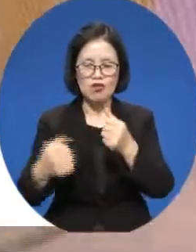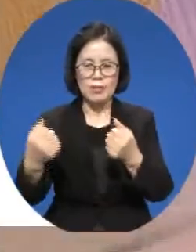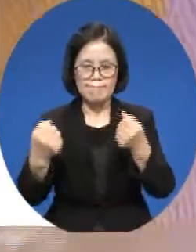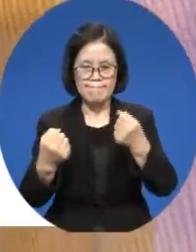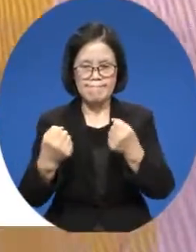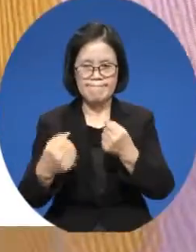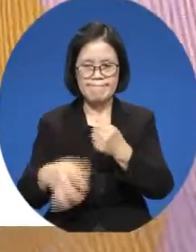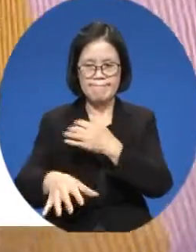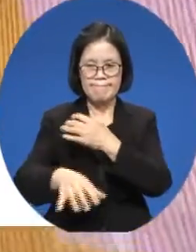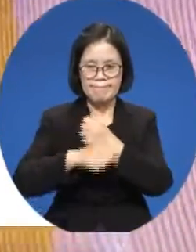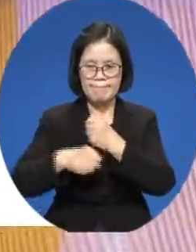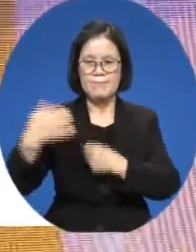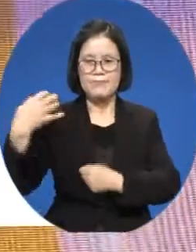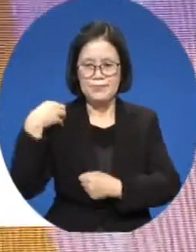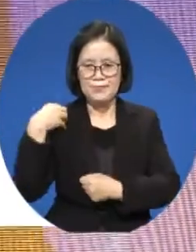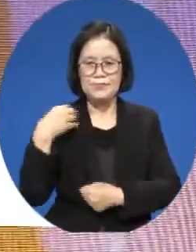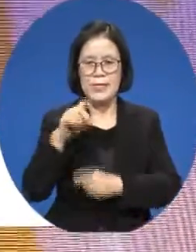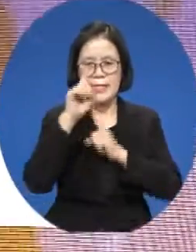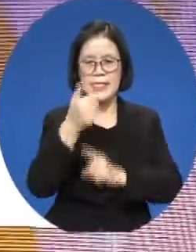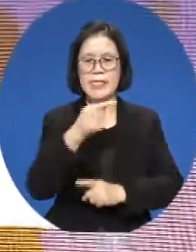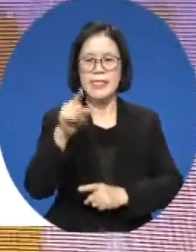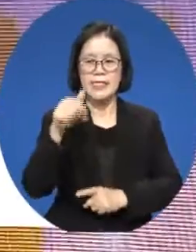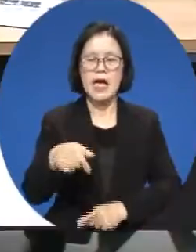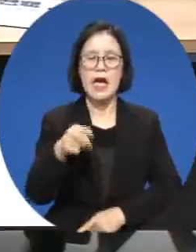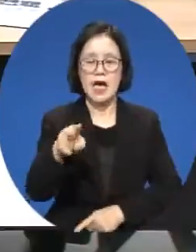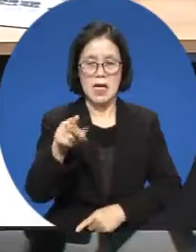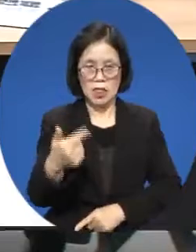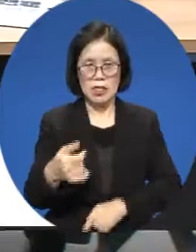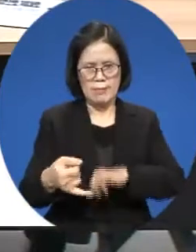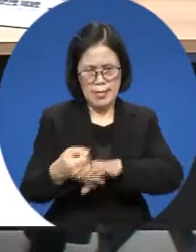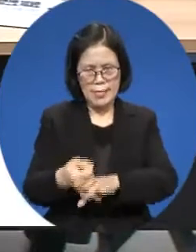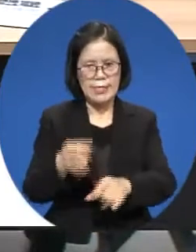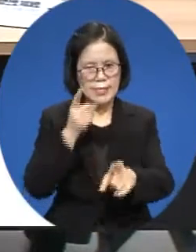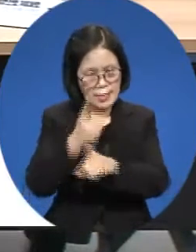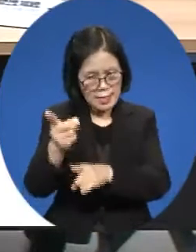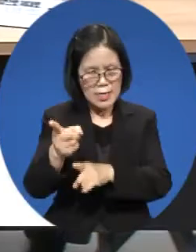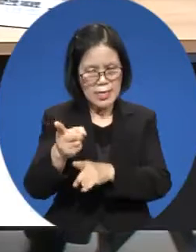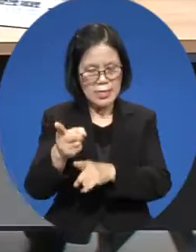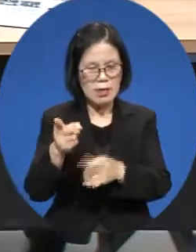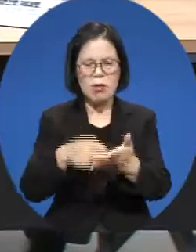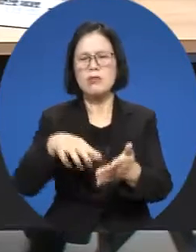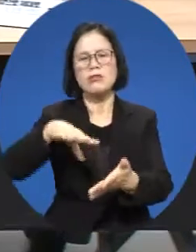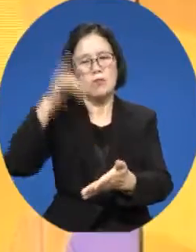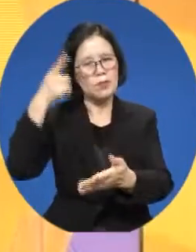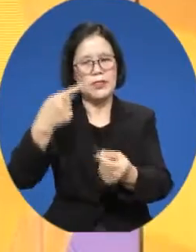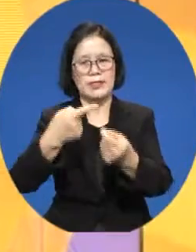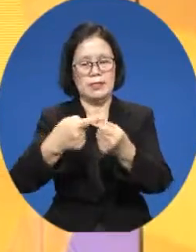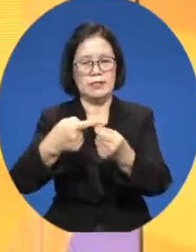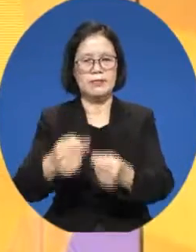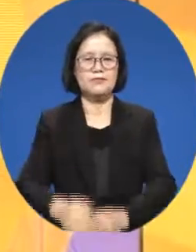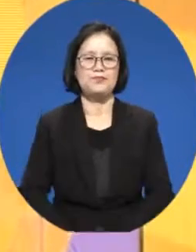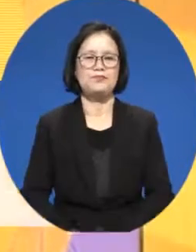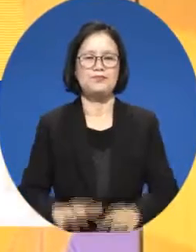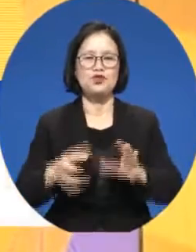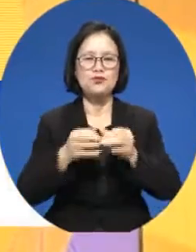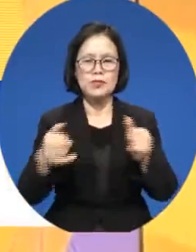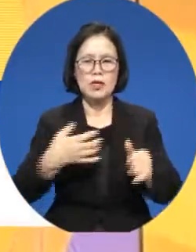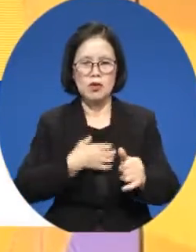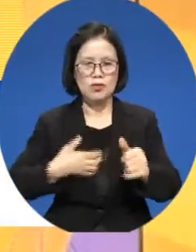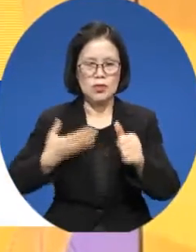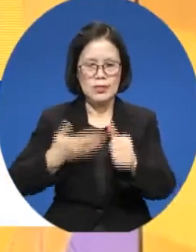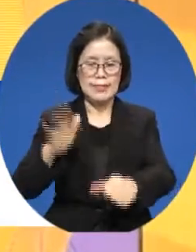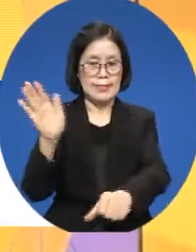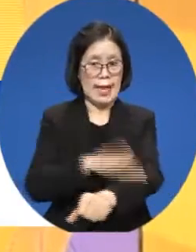잡은 이낙연 전 대표가 반드시 승리하겠다며 내놓은 첫 주문이기도 했습니다. 국민께 걱정을 드린